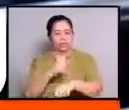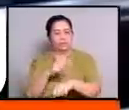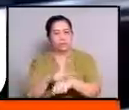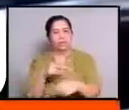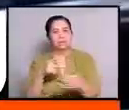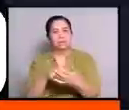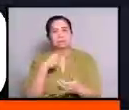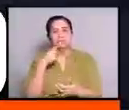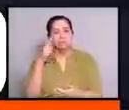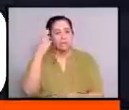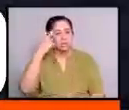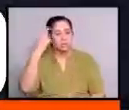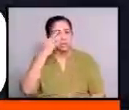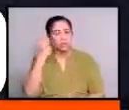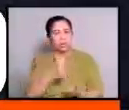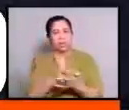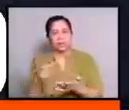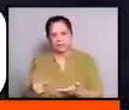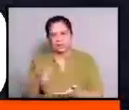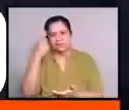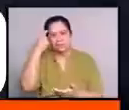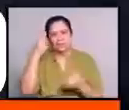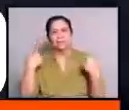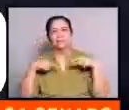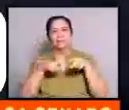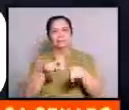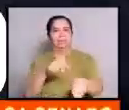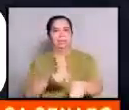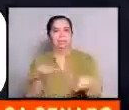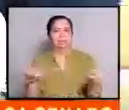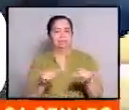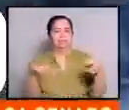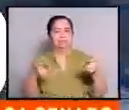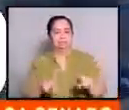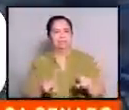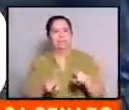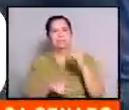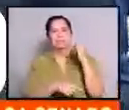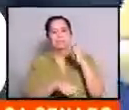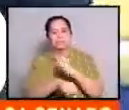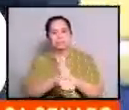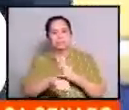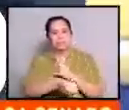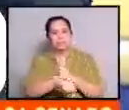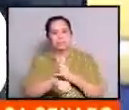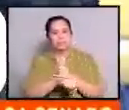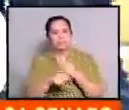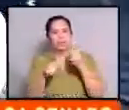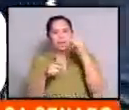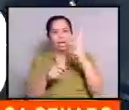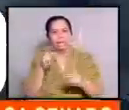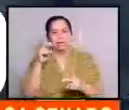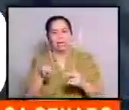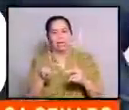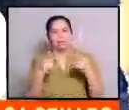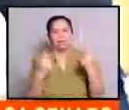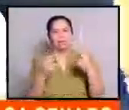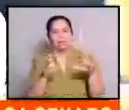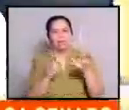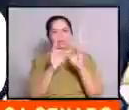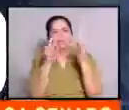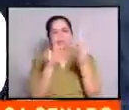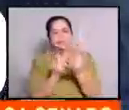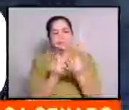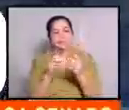muling sinabi na ang dahilan ng kanyang pagkatalo ay ang sabay nilang pagtakbo ng kapatid na si Jinggoy Estrada. Nahati raw kasi ang makinarya ng kanilang